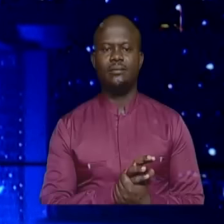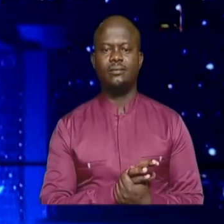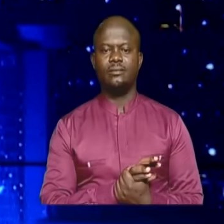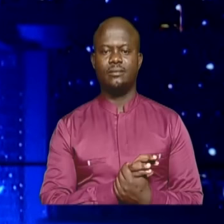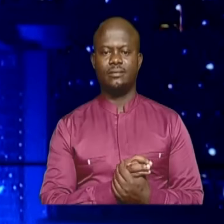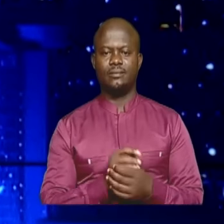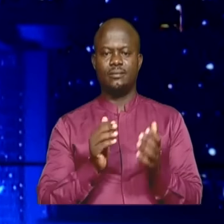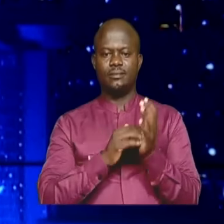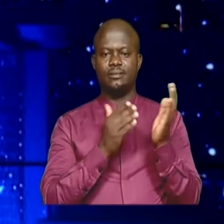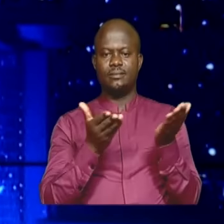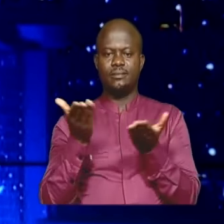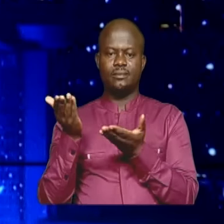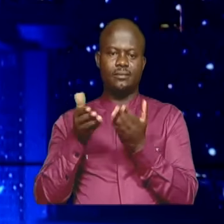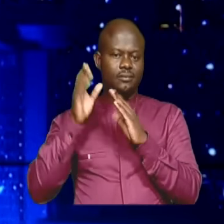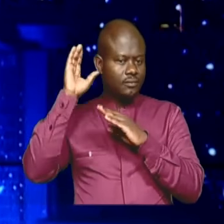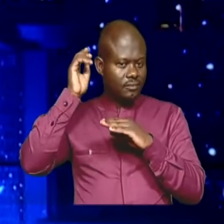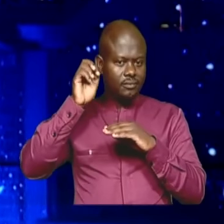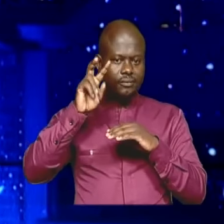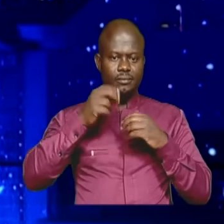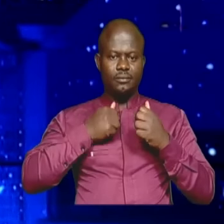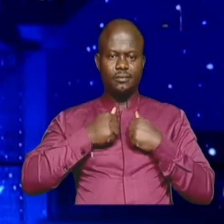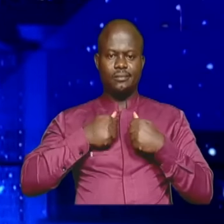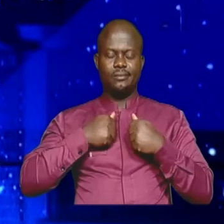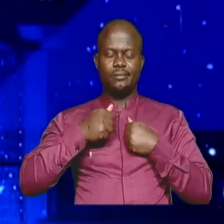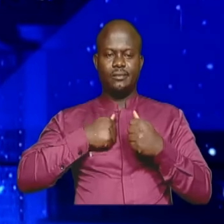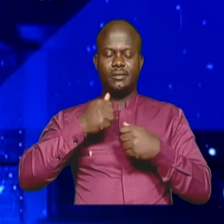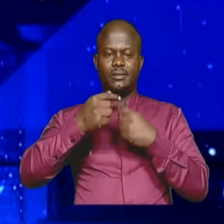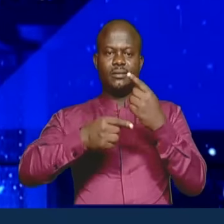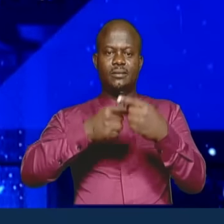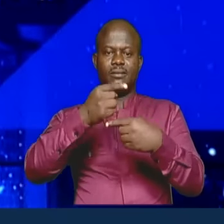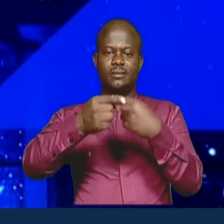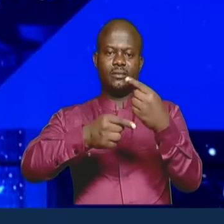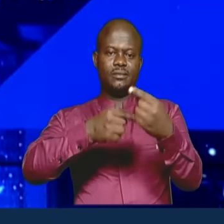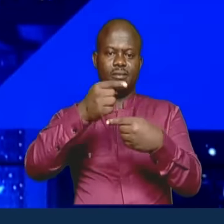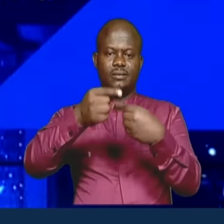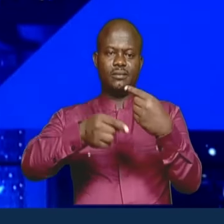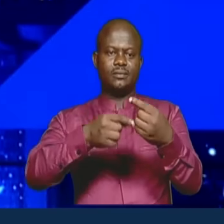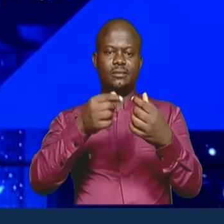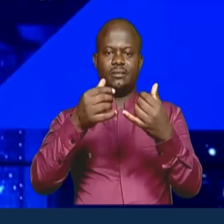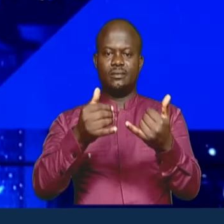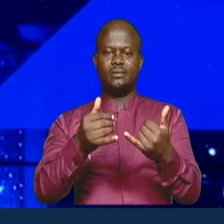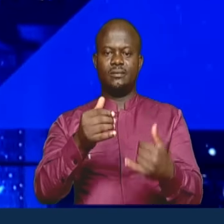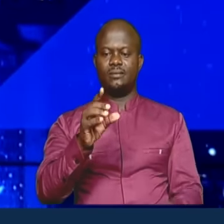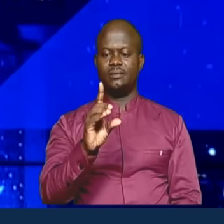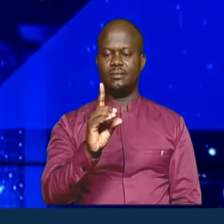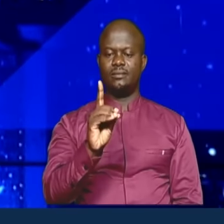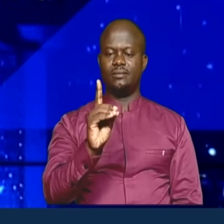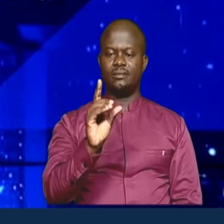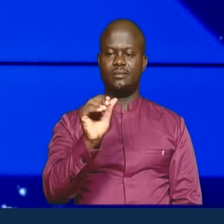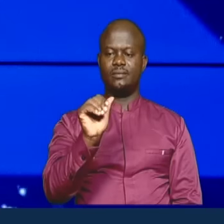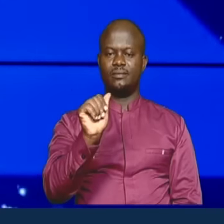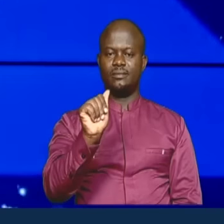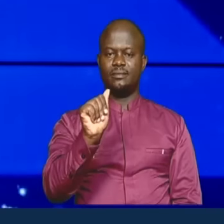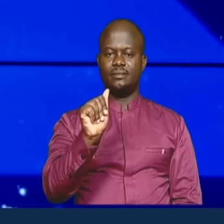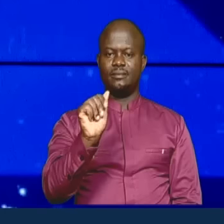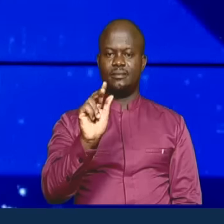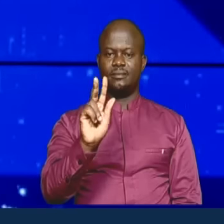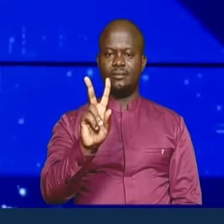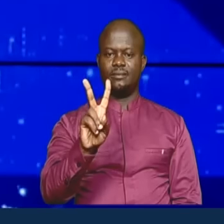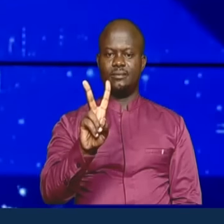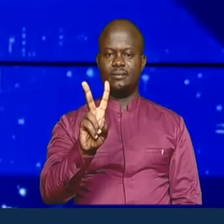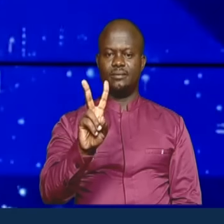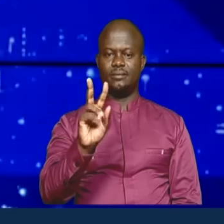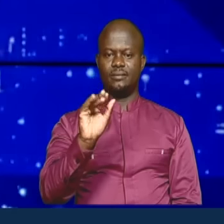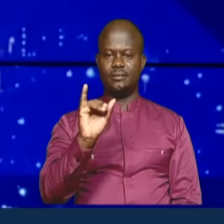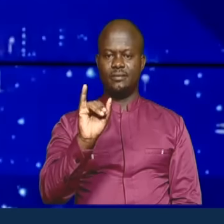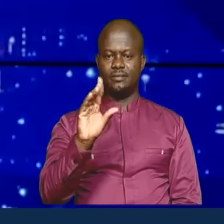Kongiye kubaha ikaze mu makuru ya televiziyo y'u Rwanda. Reka dukomereze mu makuru y'imikino. Kuiteka David Mugaragu yahageze. Kuiteka wirewe